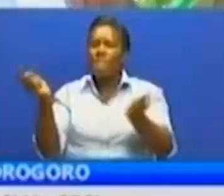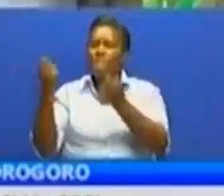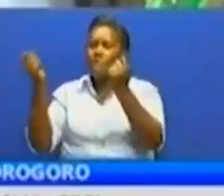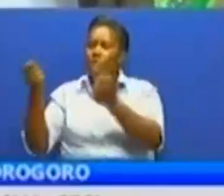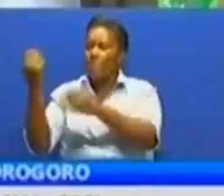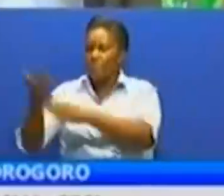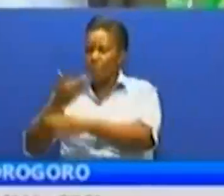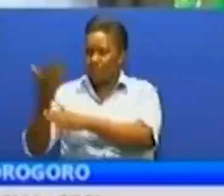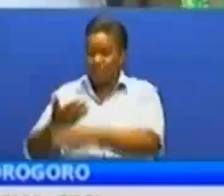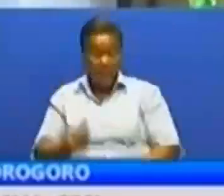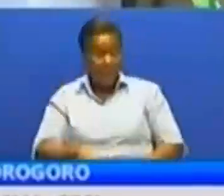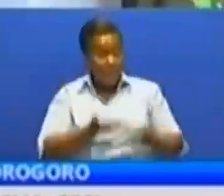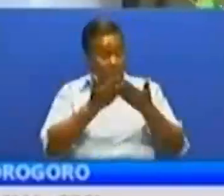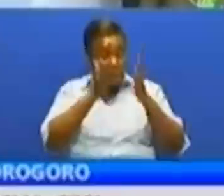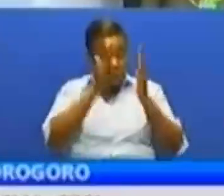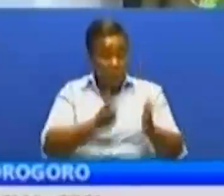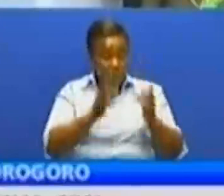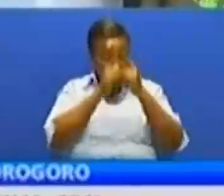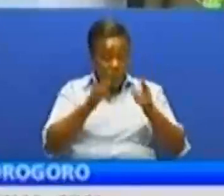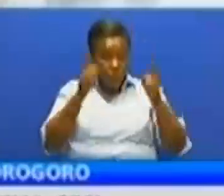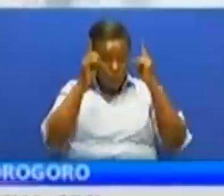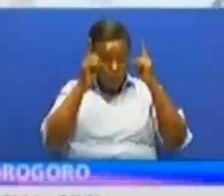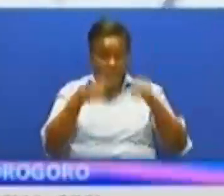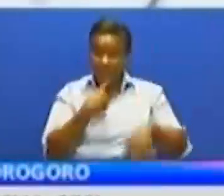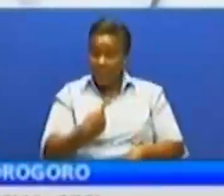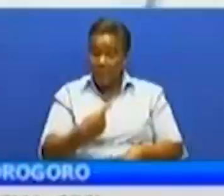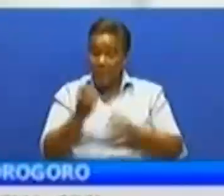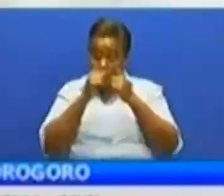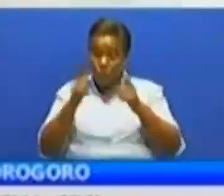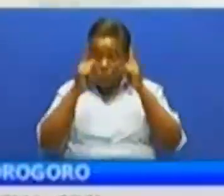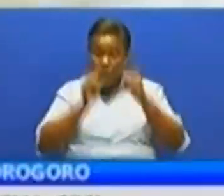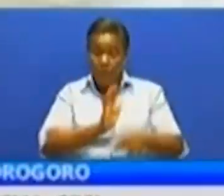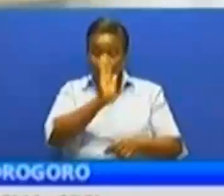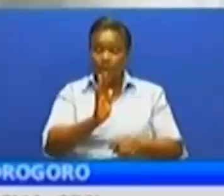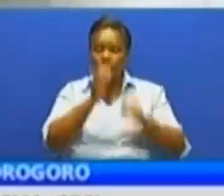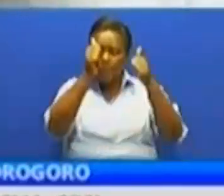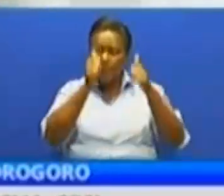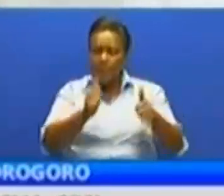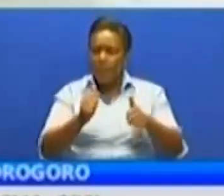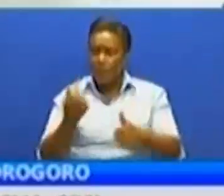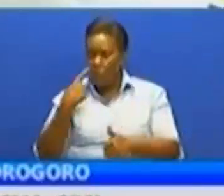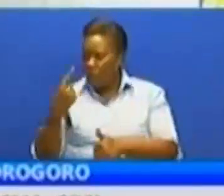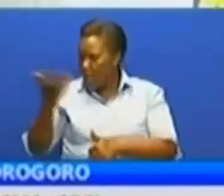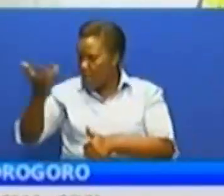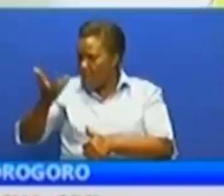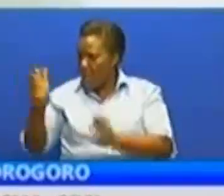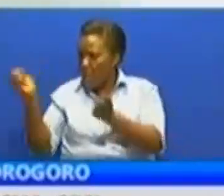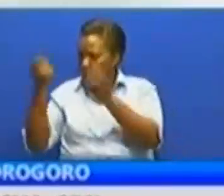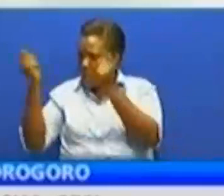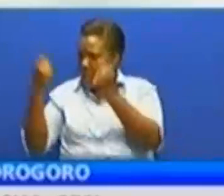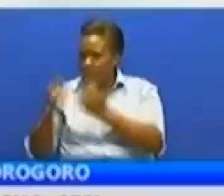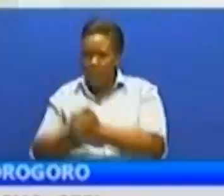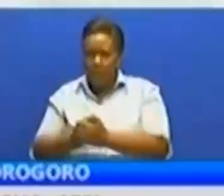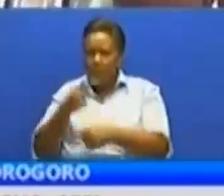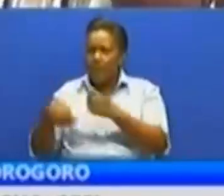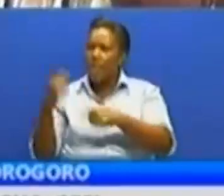hicho Profesa Rafael Chibunda amesema ni matarajio ya chuo hicho kuona jamii ya wafugaji inafuga kulingana na